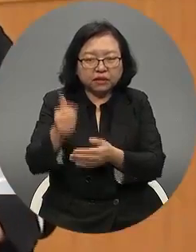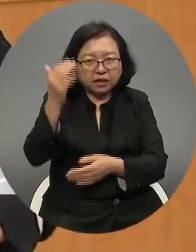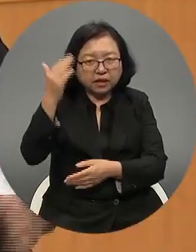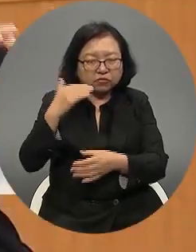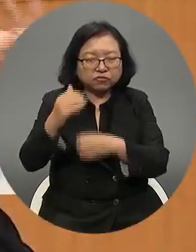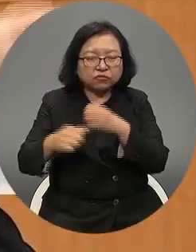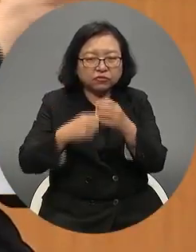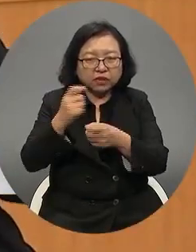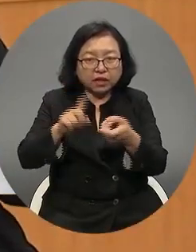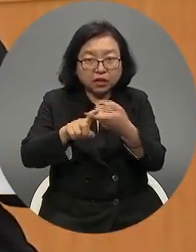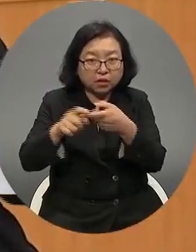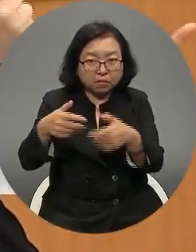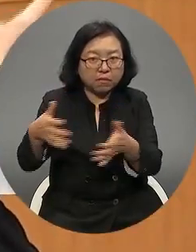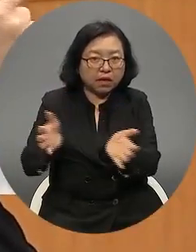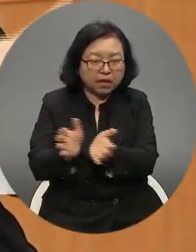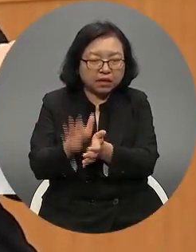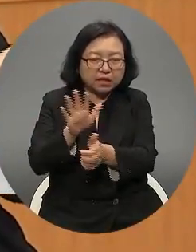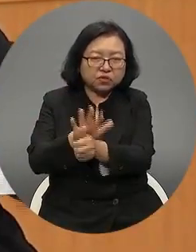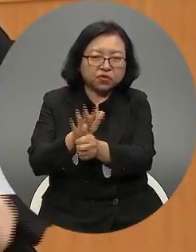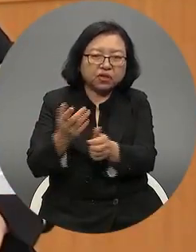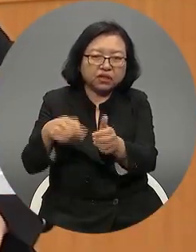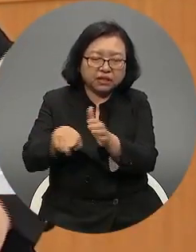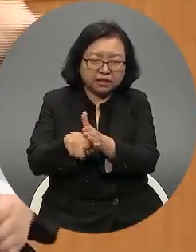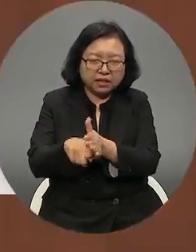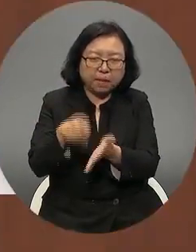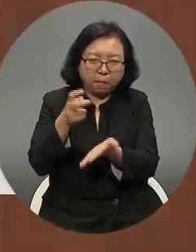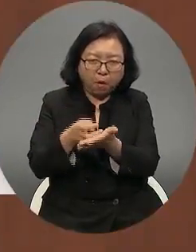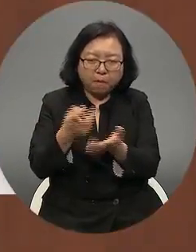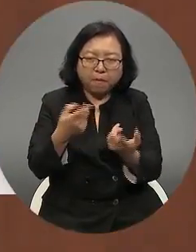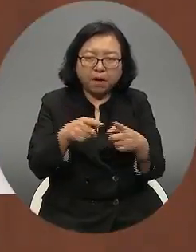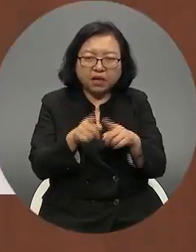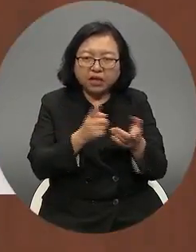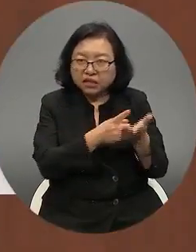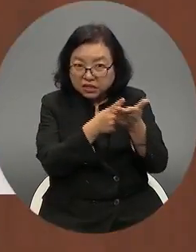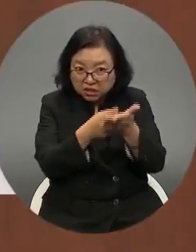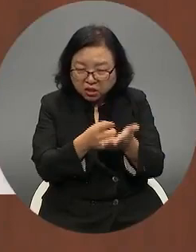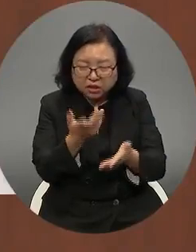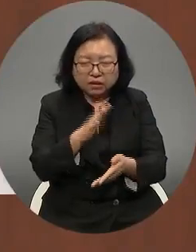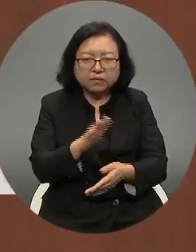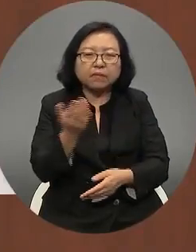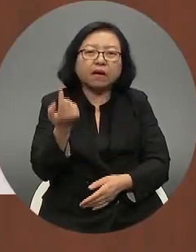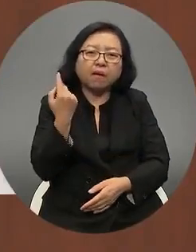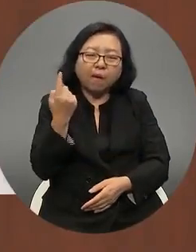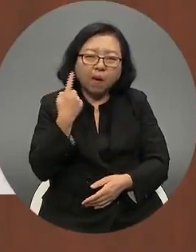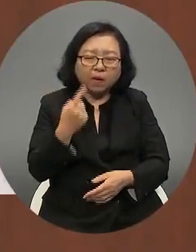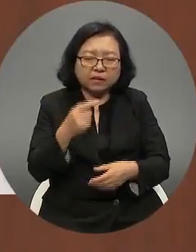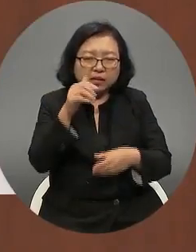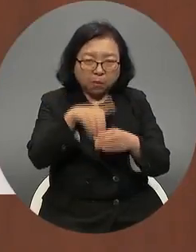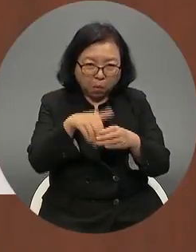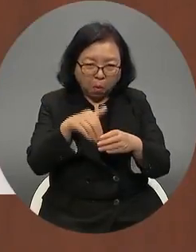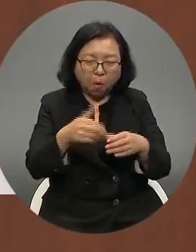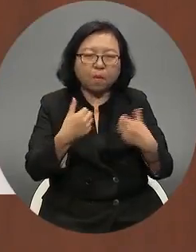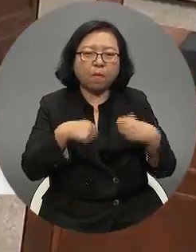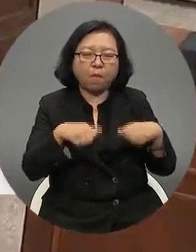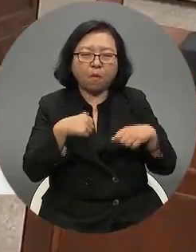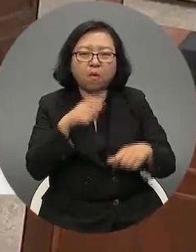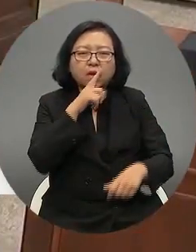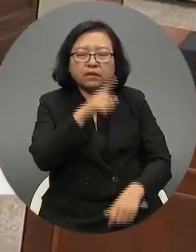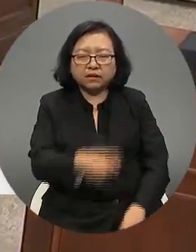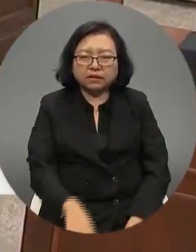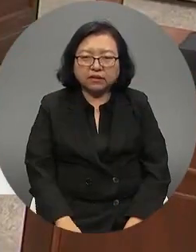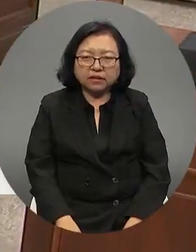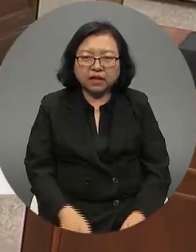자유총연맹 지원 조례안을 공동 발휘했으나 어제 시의회 사무국에 회피 신청서를 제출했습니다